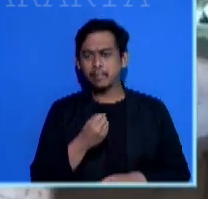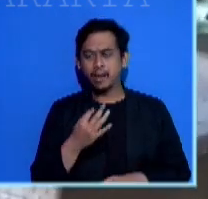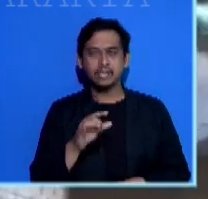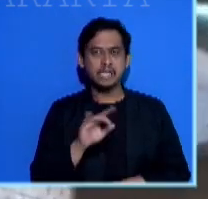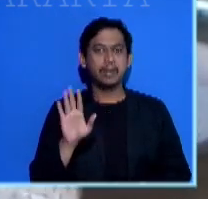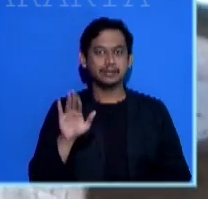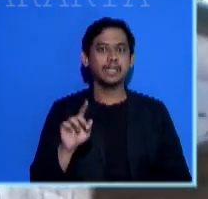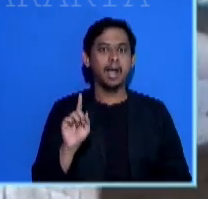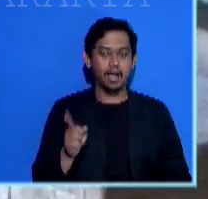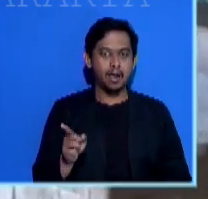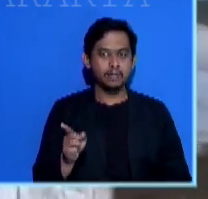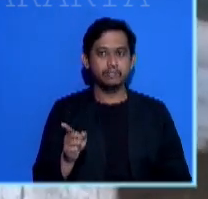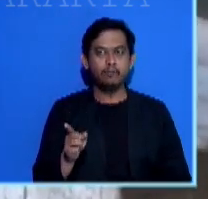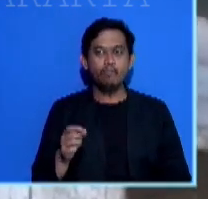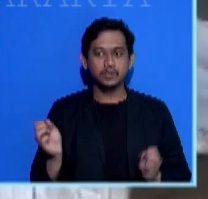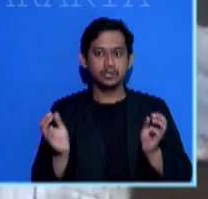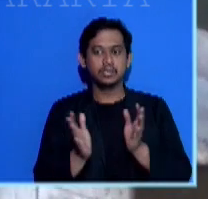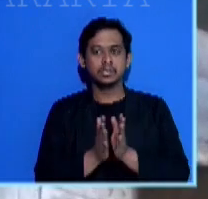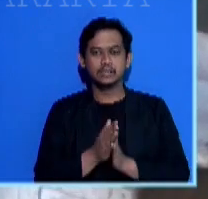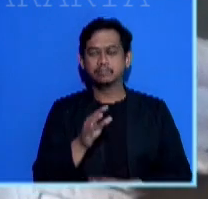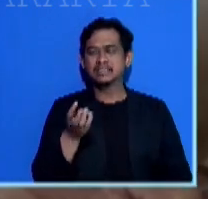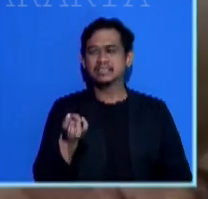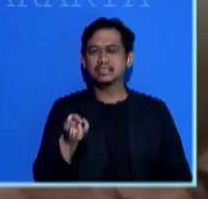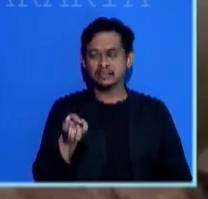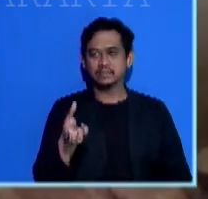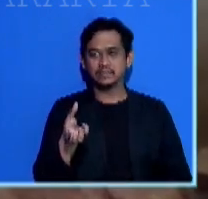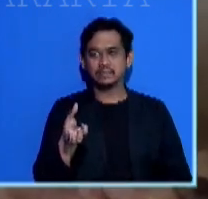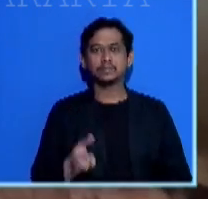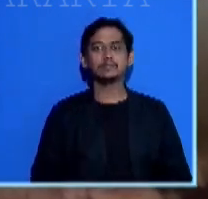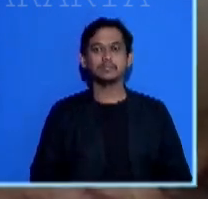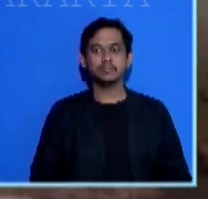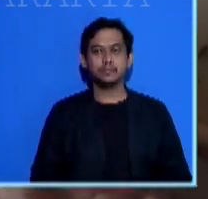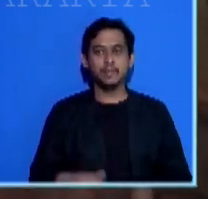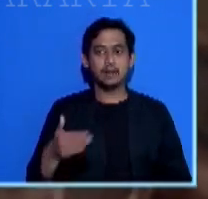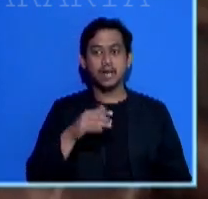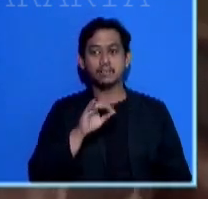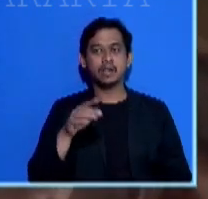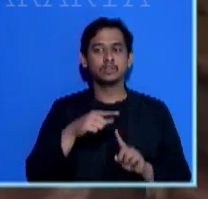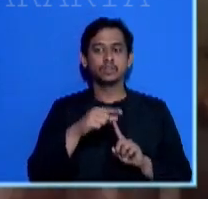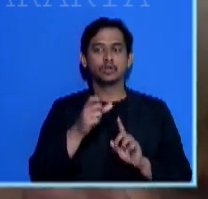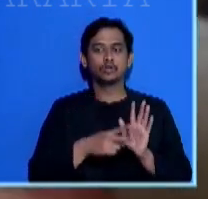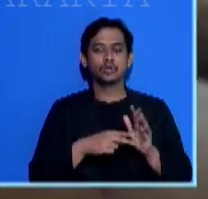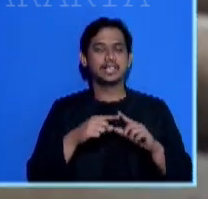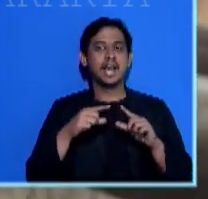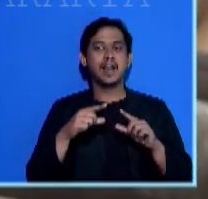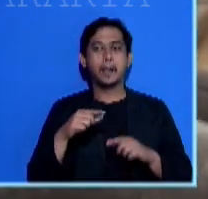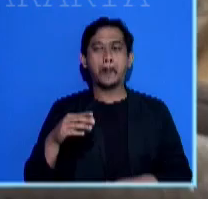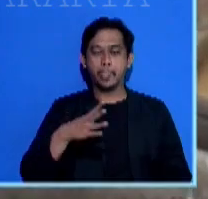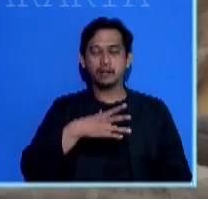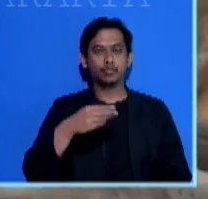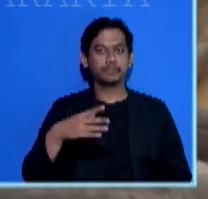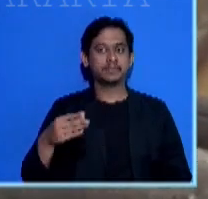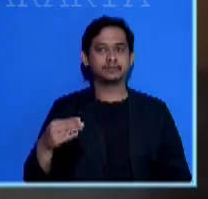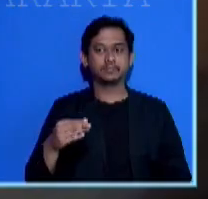dijajakan meski dalam jumlah lebih sedikit beberapa jenis ikan lain di antaranya tuna lemadang cumi hingga